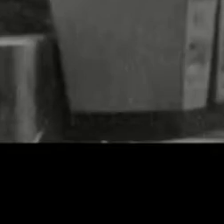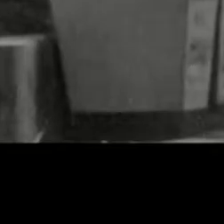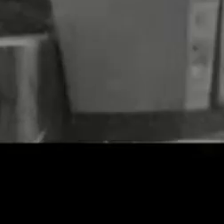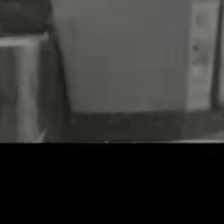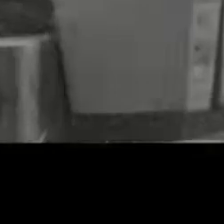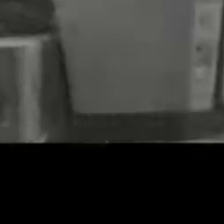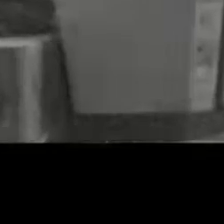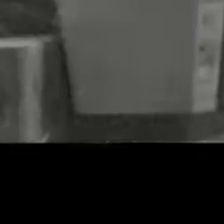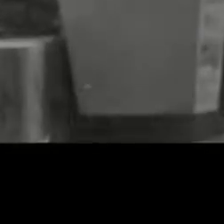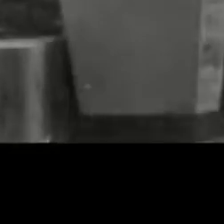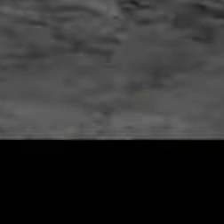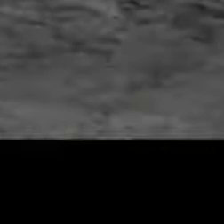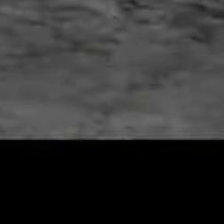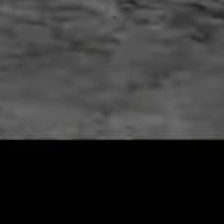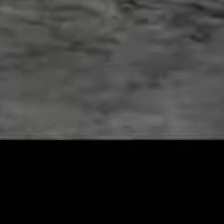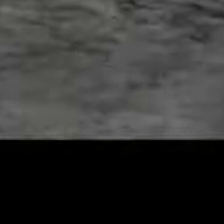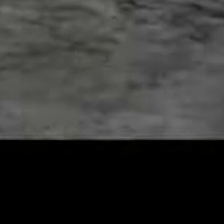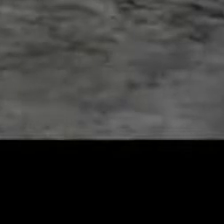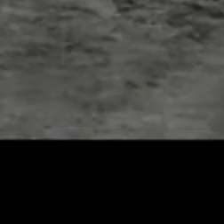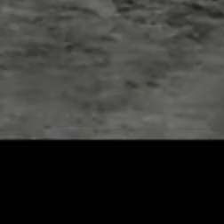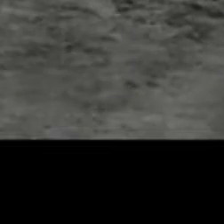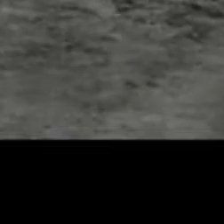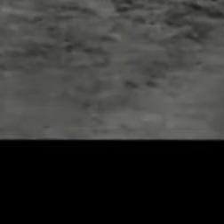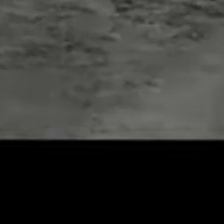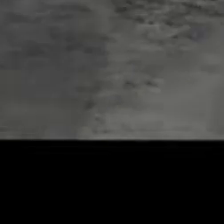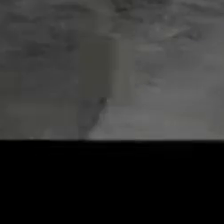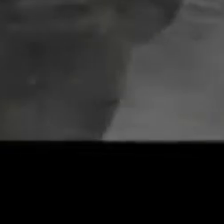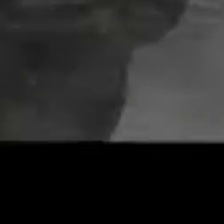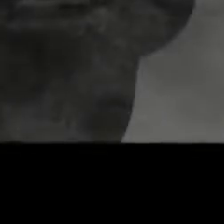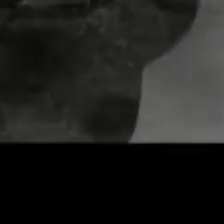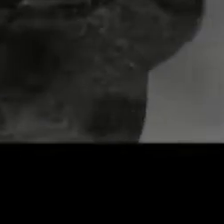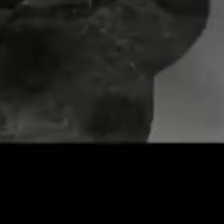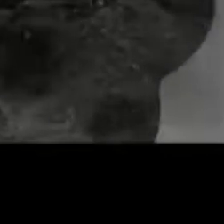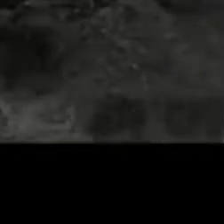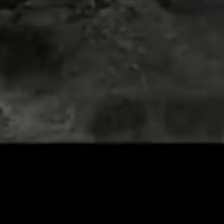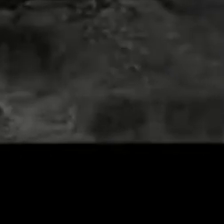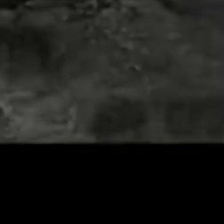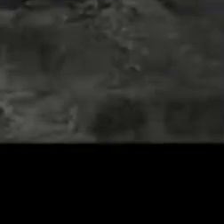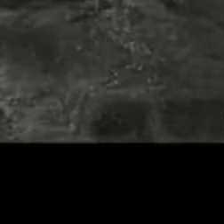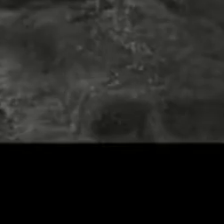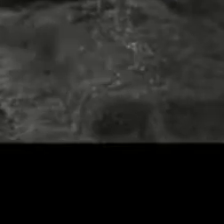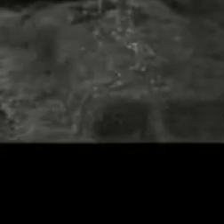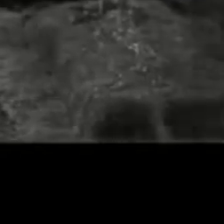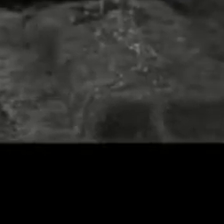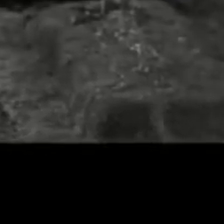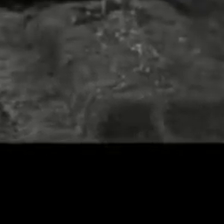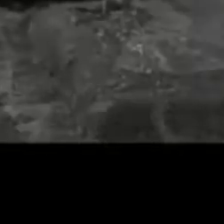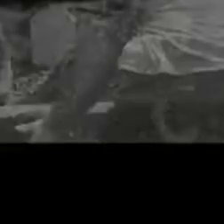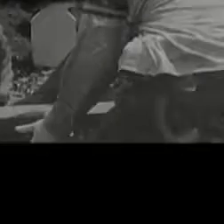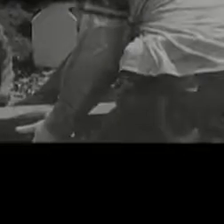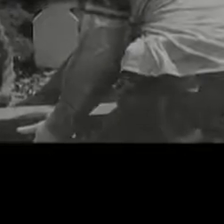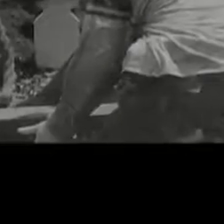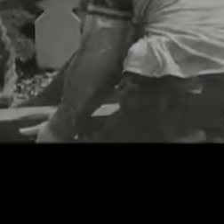Tidak satu, tidak dua. Mereka pergi bergerombol dalam gelombang bernama